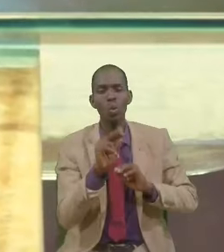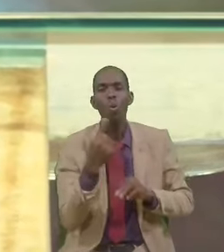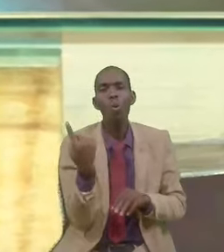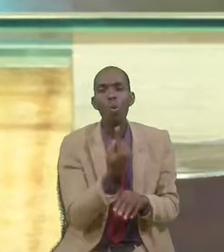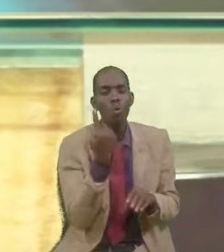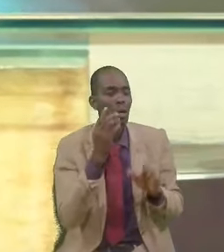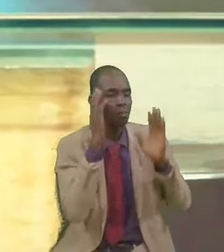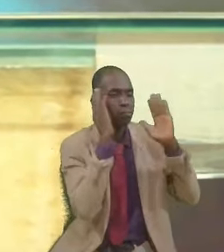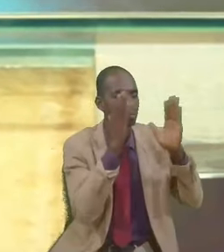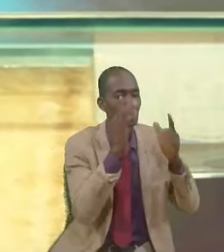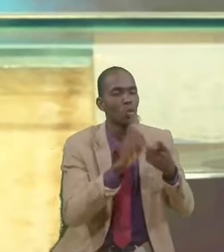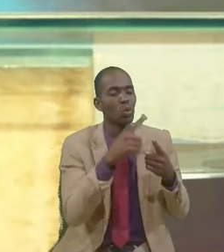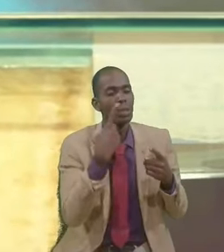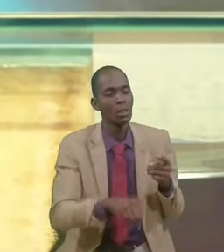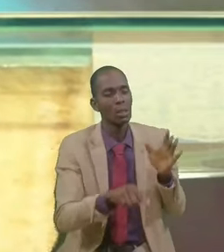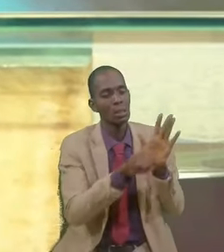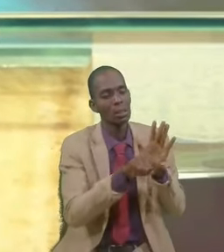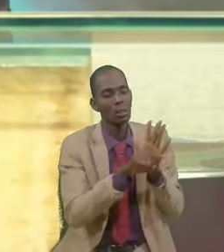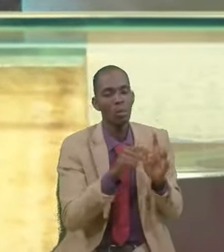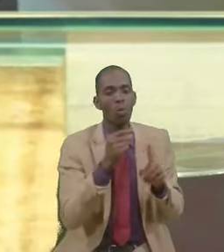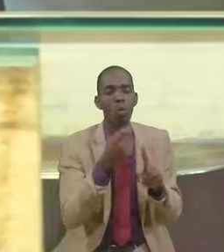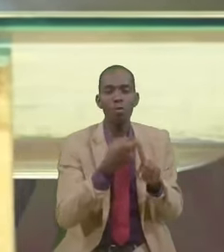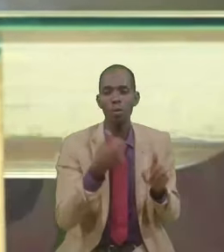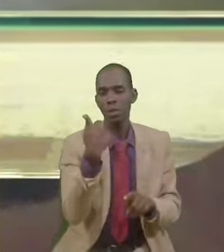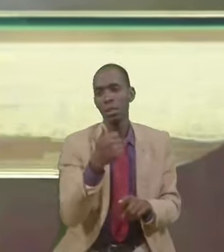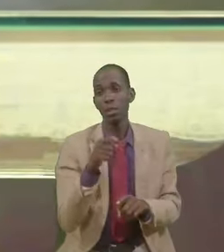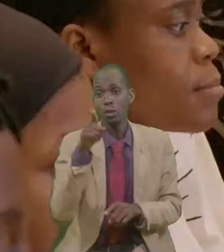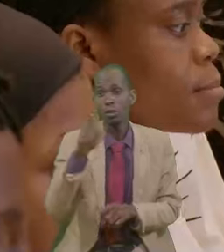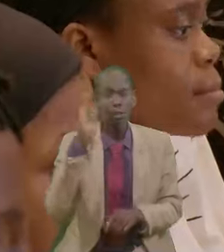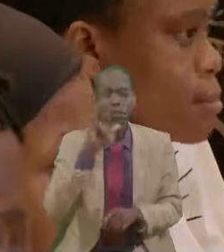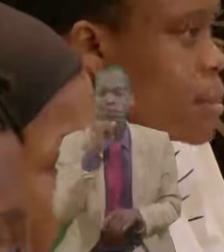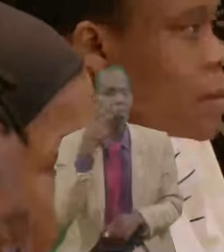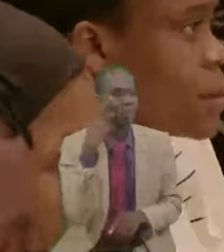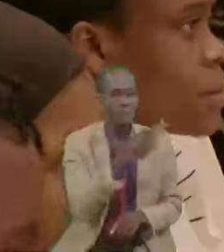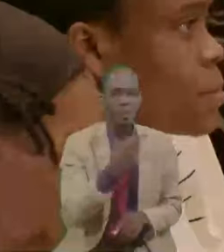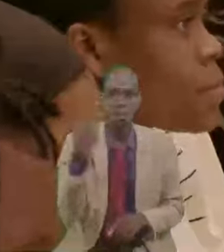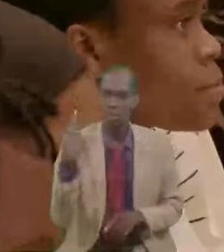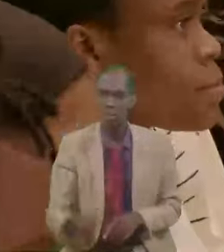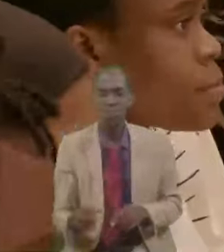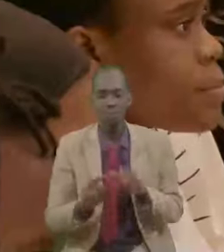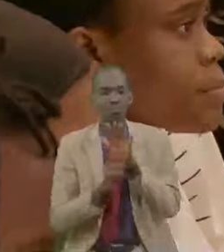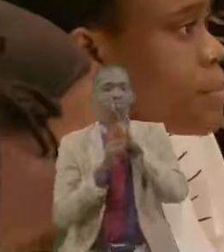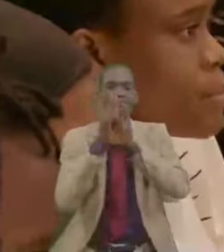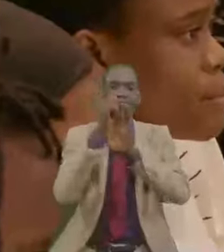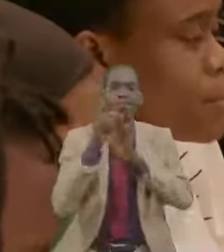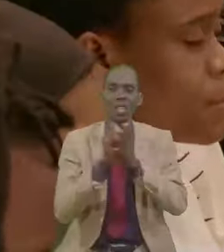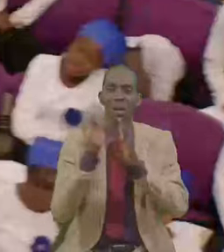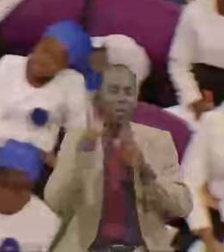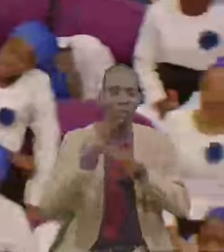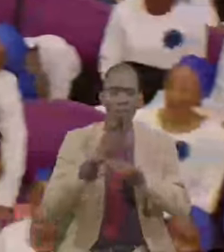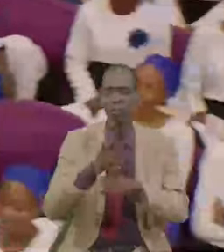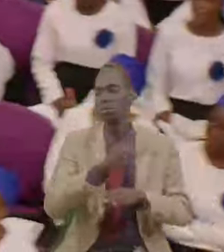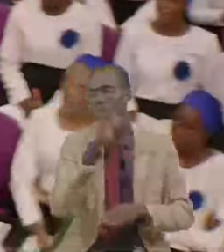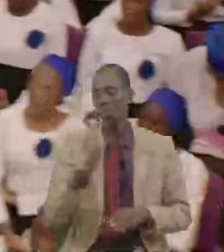le rapport que les géants sont là. Les géants sont là. Vous n'allez même pas les voir. Je dis, vous n'allez même pas les